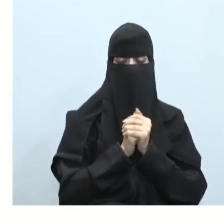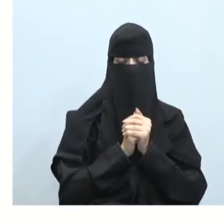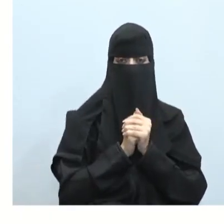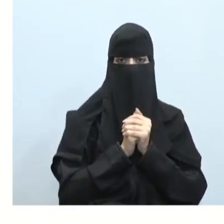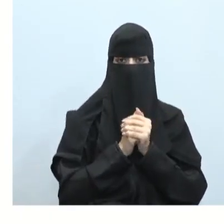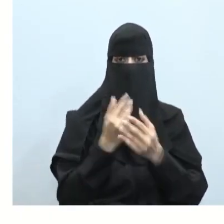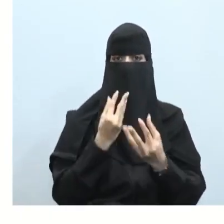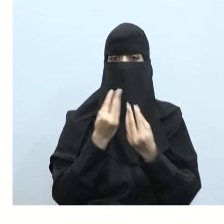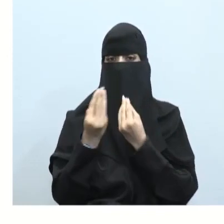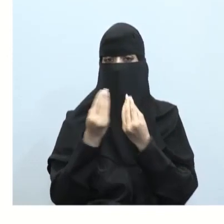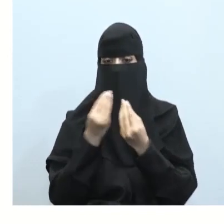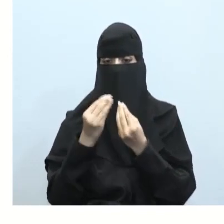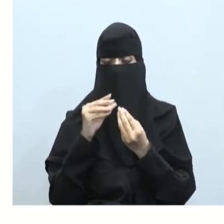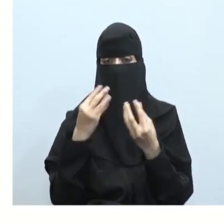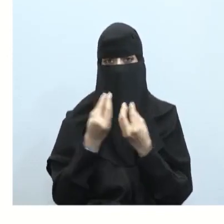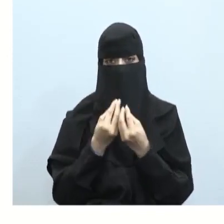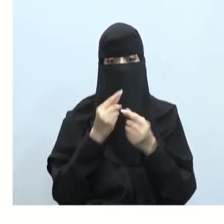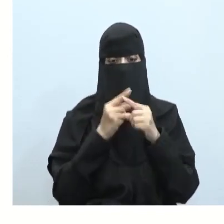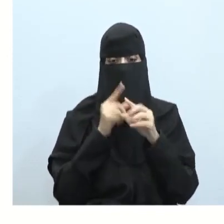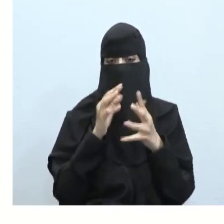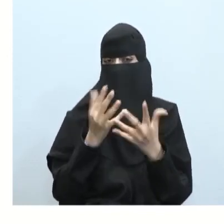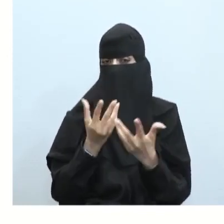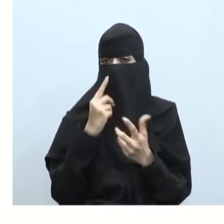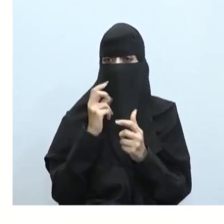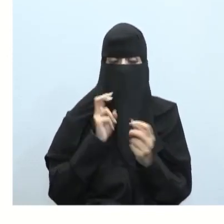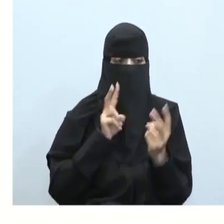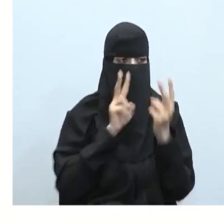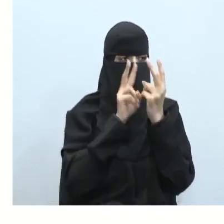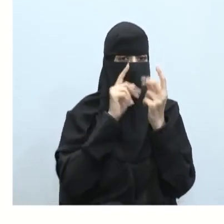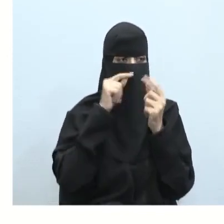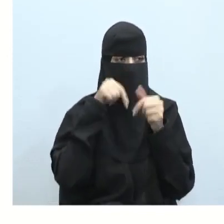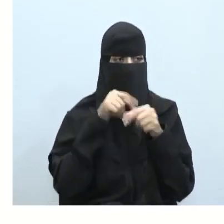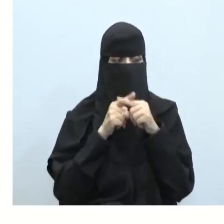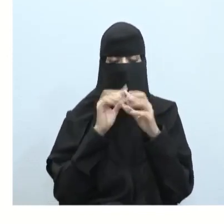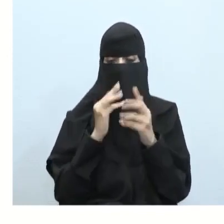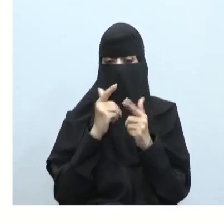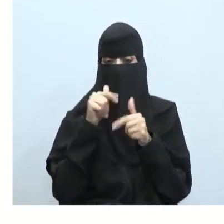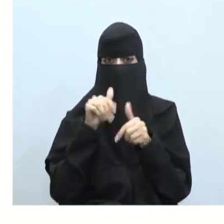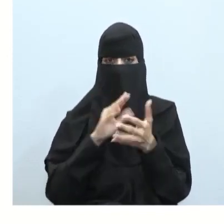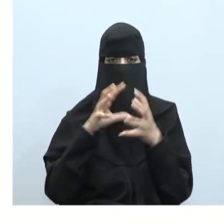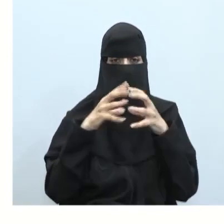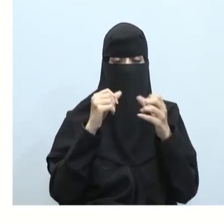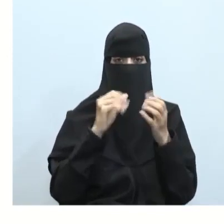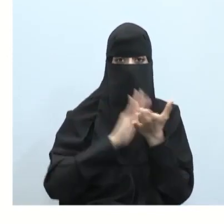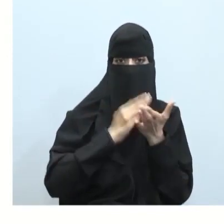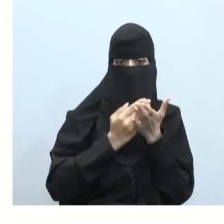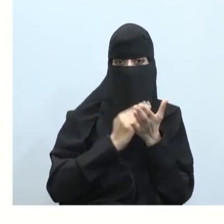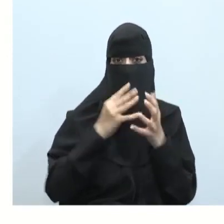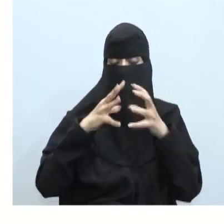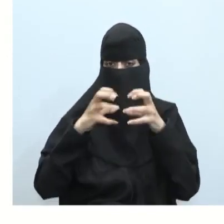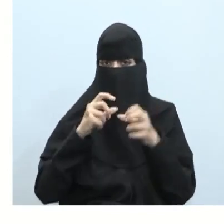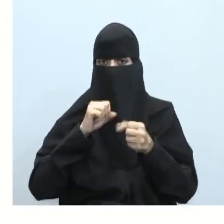التعامل مع الاخطاء ننتقل الان الى التعامل مع الاخطاء تعمل المترجمات والمفسرات بشكل مختلف